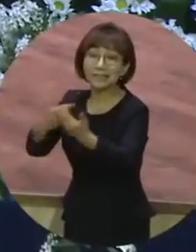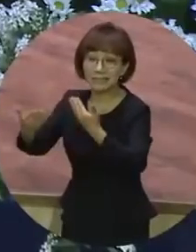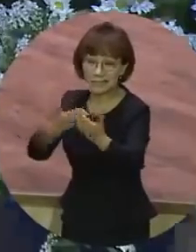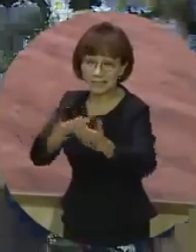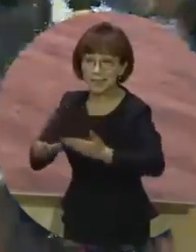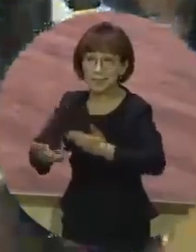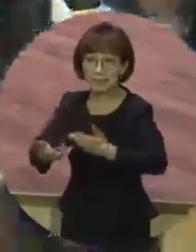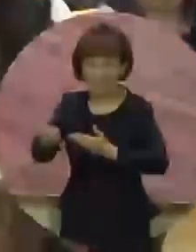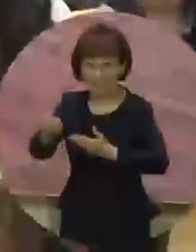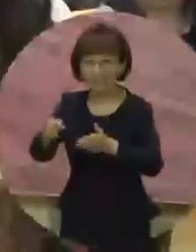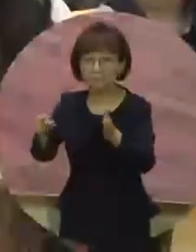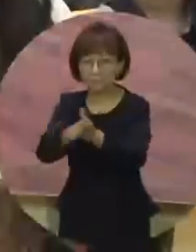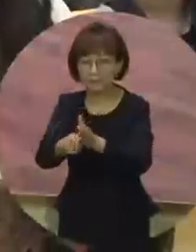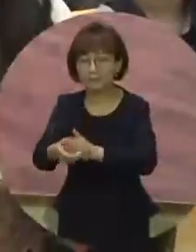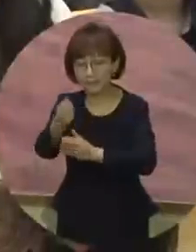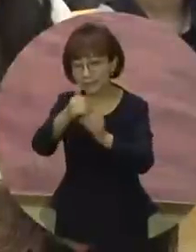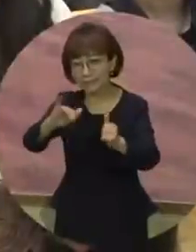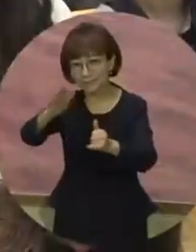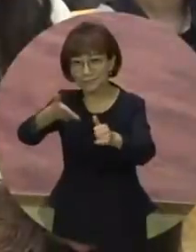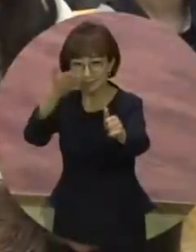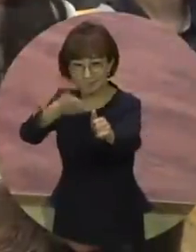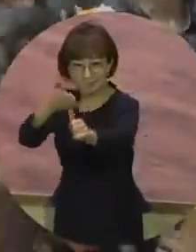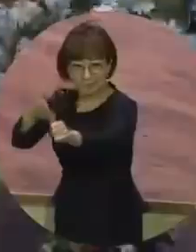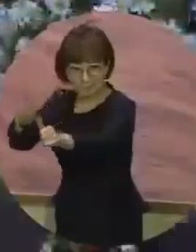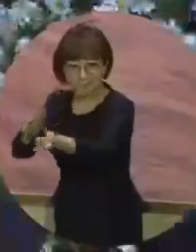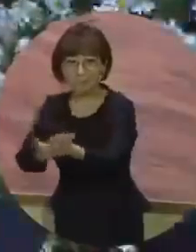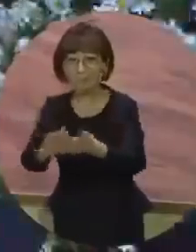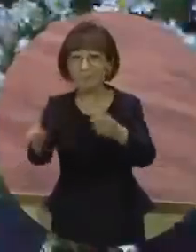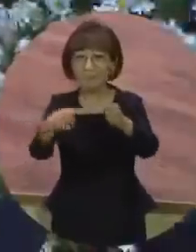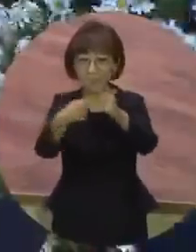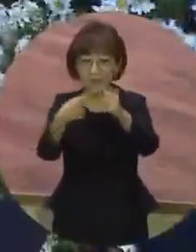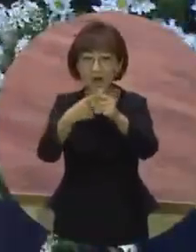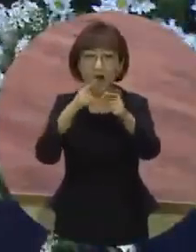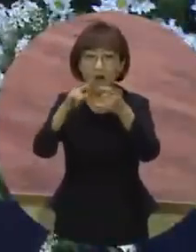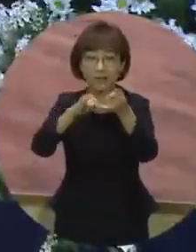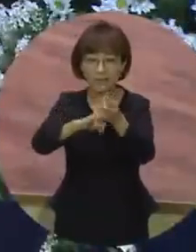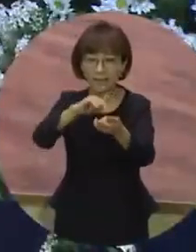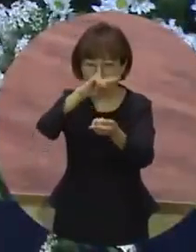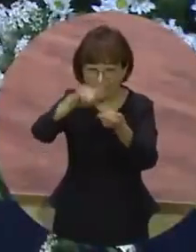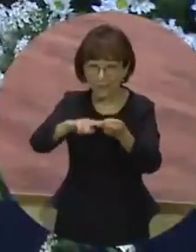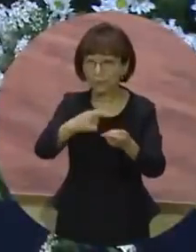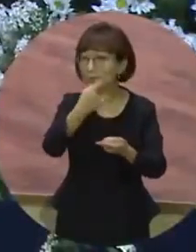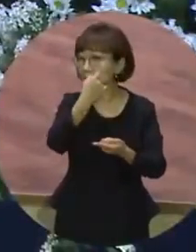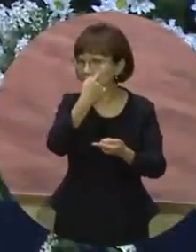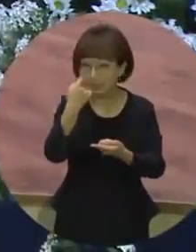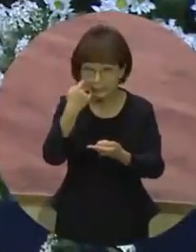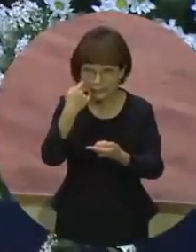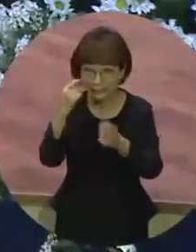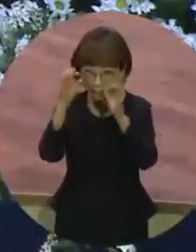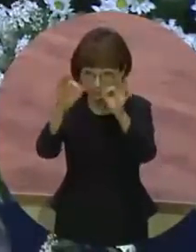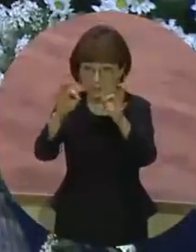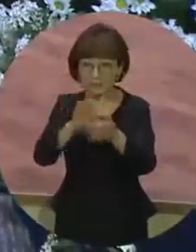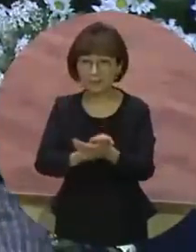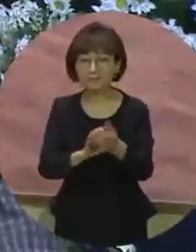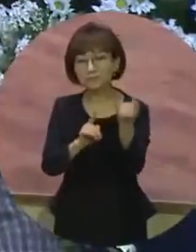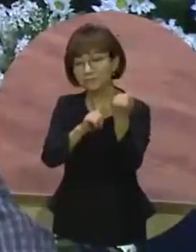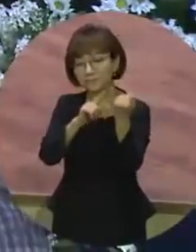주님으로 축복합니다. 그럼 첫째로 언약적 시각입니다. 1절을 봅니다. 사라가